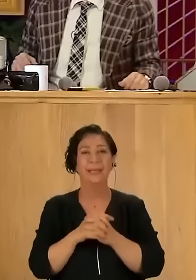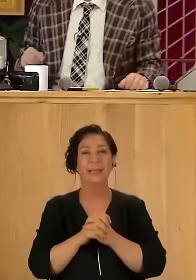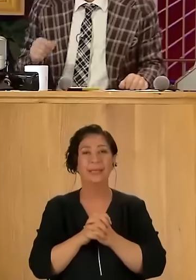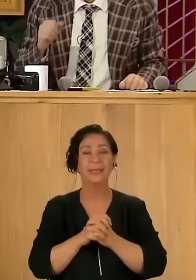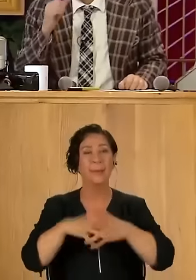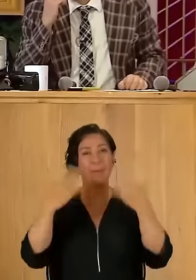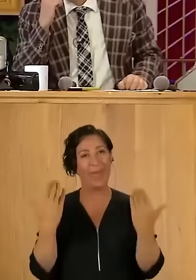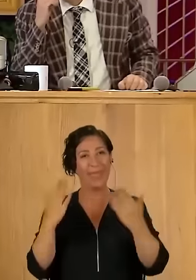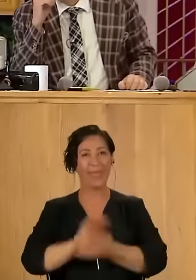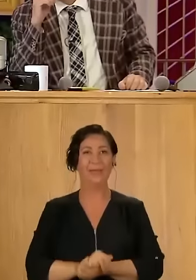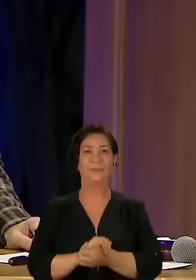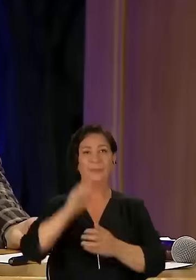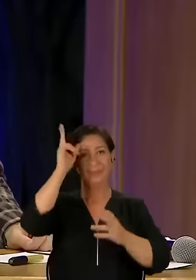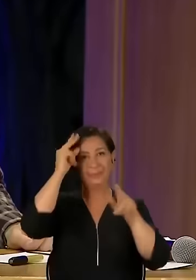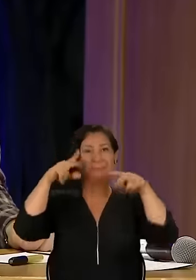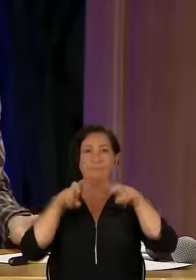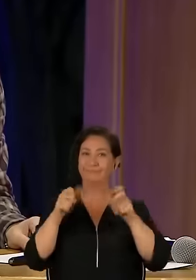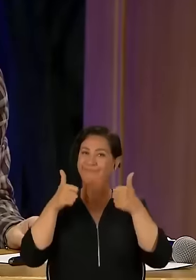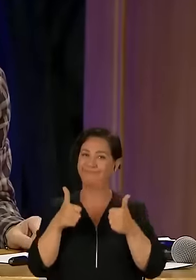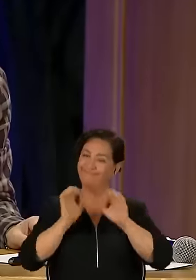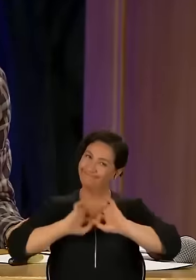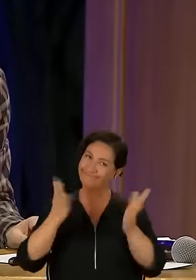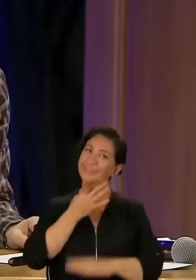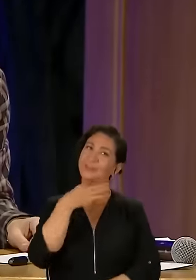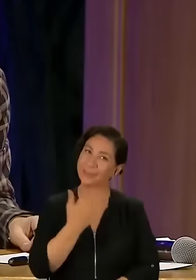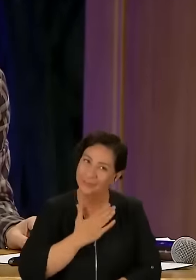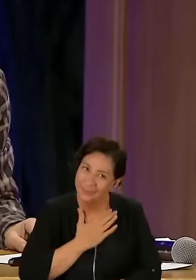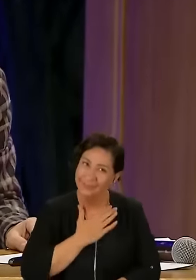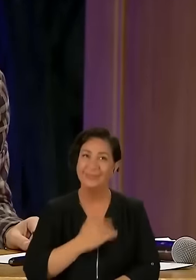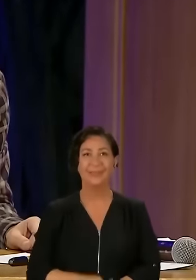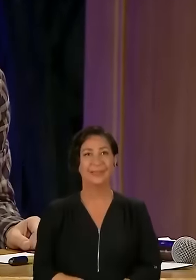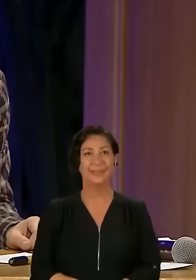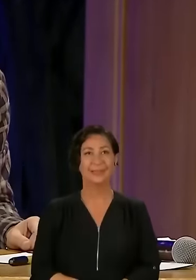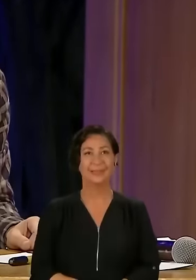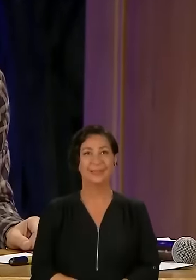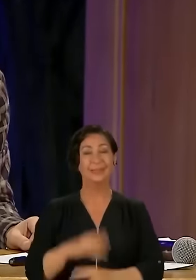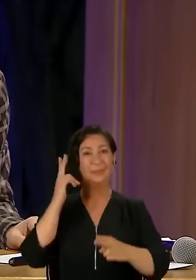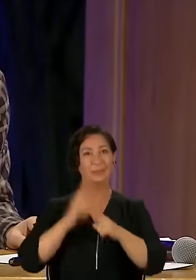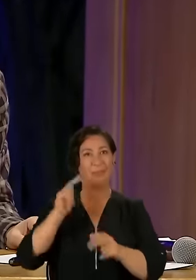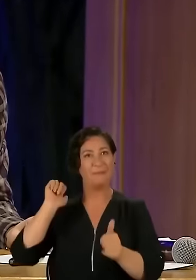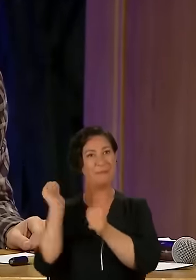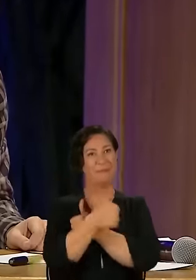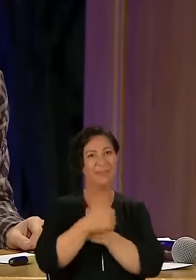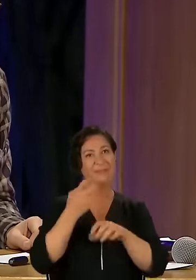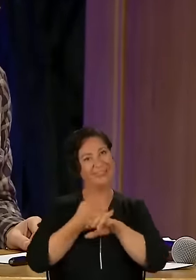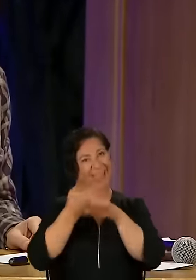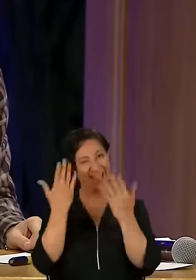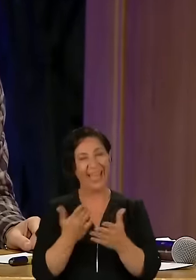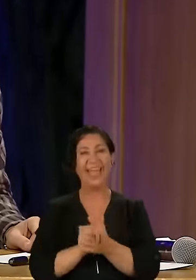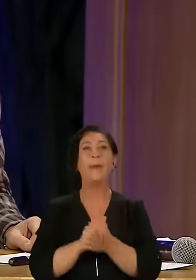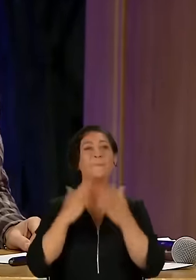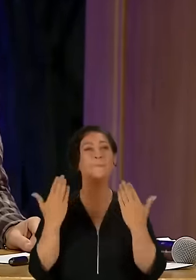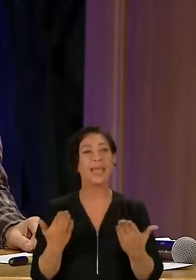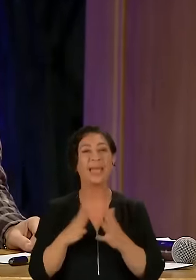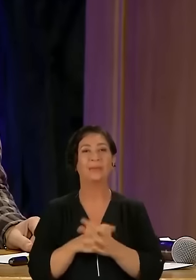iniyoruz. Peki, Nesloş yerine ulaştı. Harikuladesin bebeğim. Bir de evet, evet, hızlı da gidiyor maşallah. Pekala.